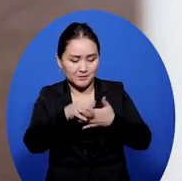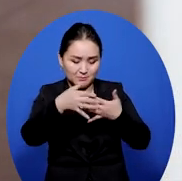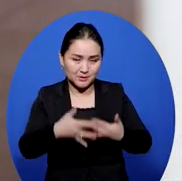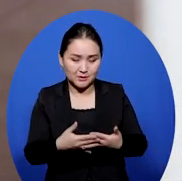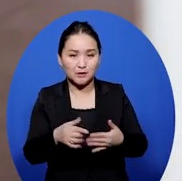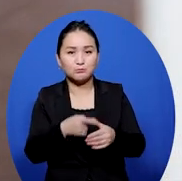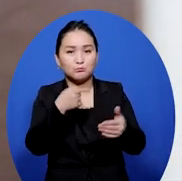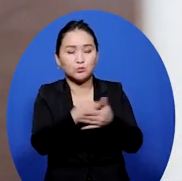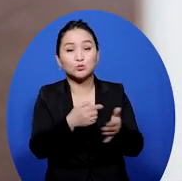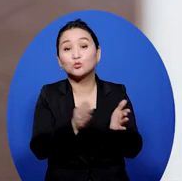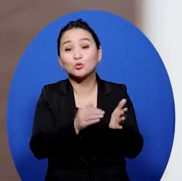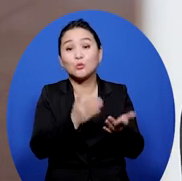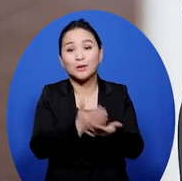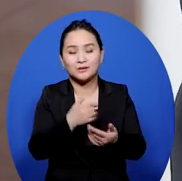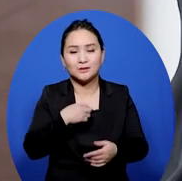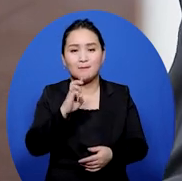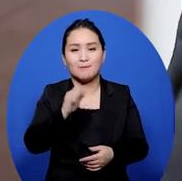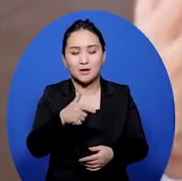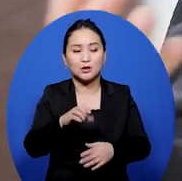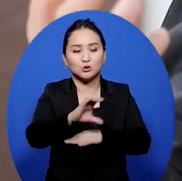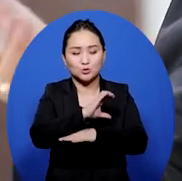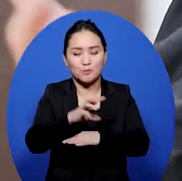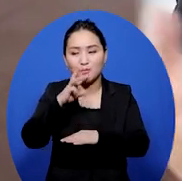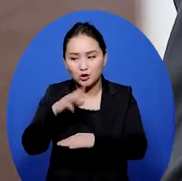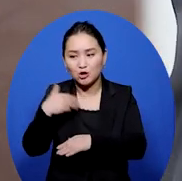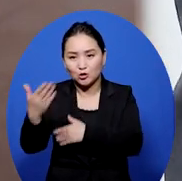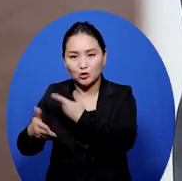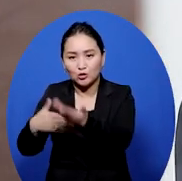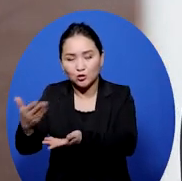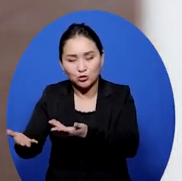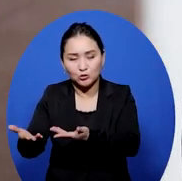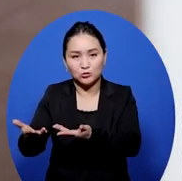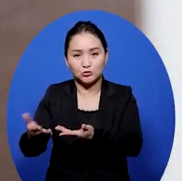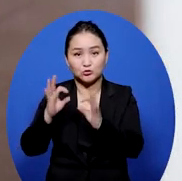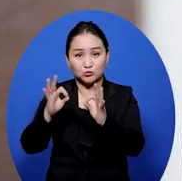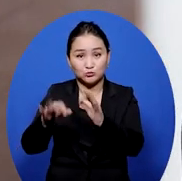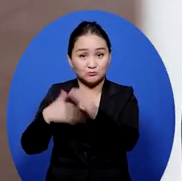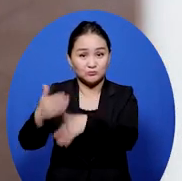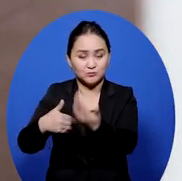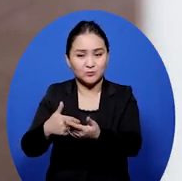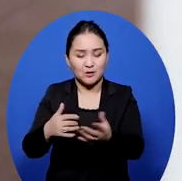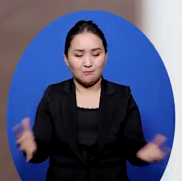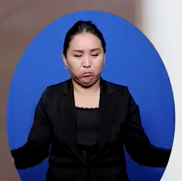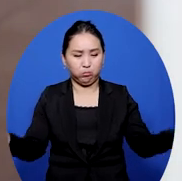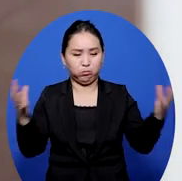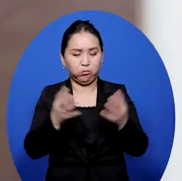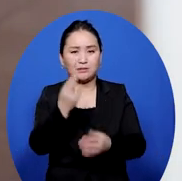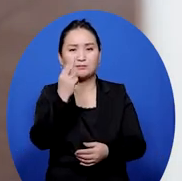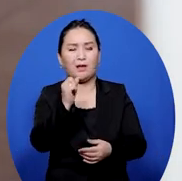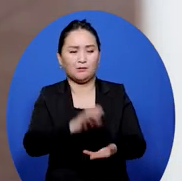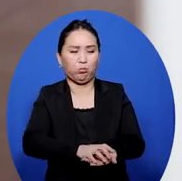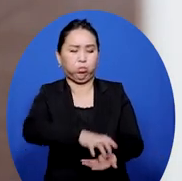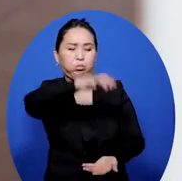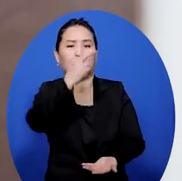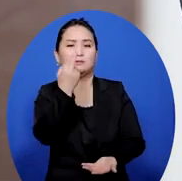Бичиг баримтынхаа бүрдлийг дутуу хийж байна. Энэ тал дээр нь бол багс хамаараа дамжуулаад мэдээллийг өгөө зөв хөргөө явуух юм бол бид нар их хэмжээний бөөгнөрсөн